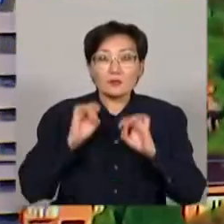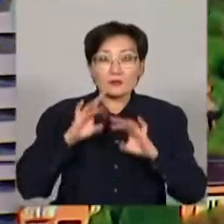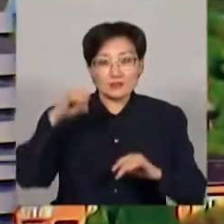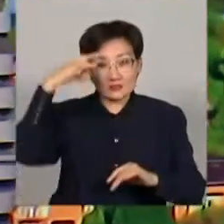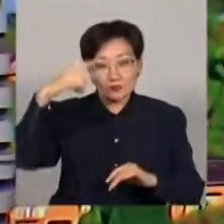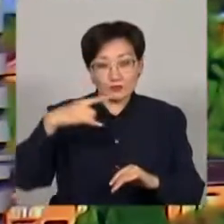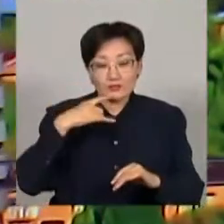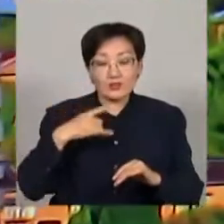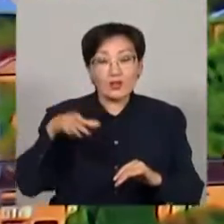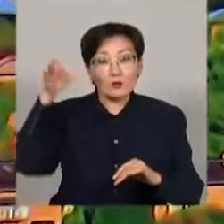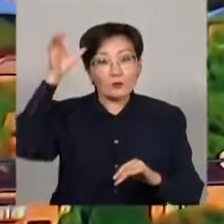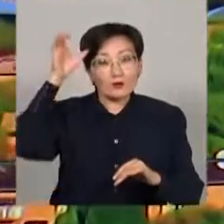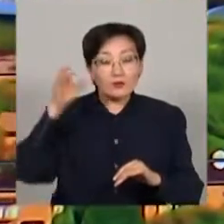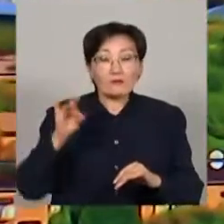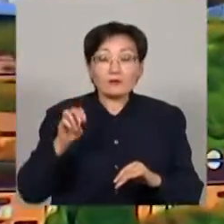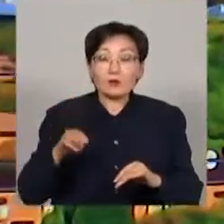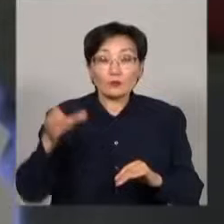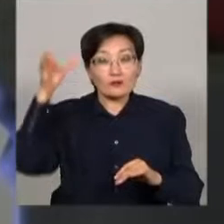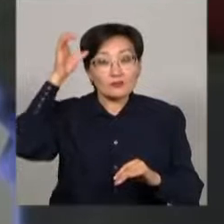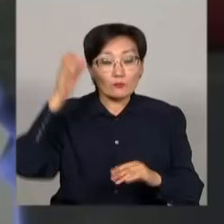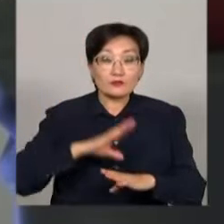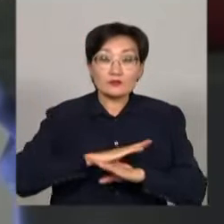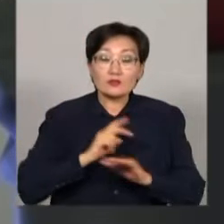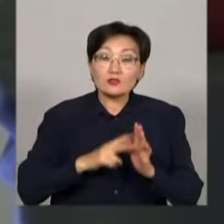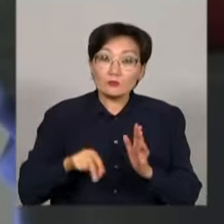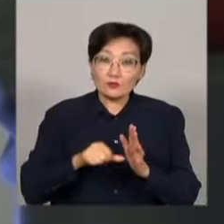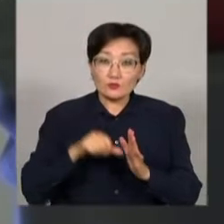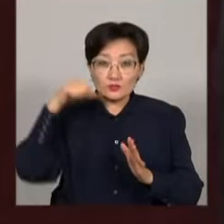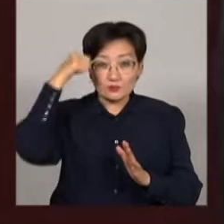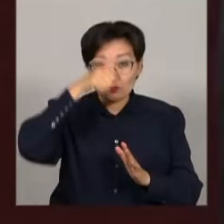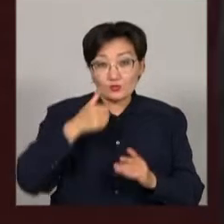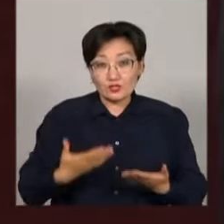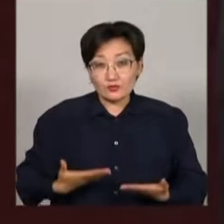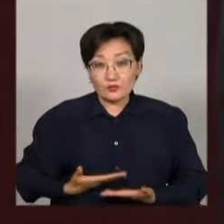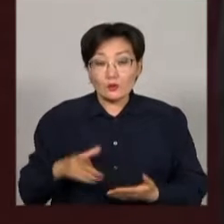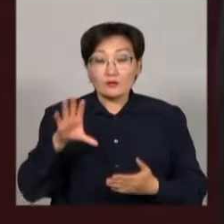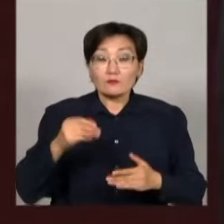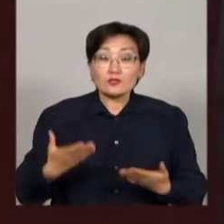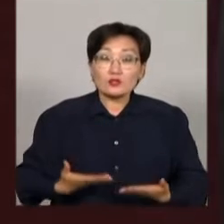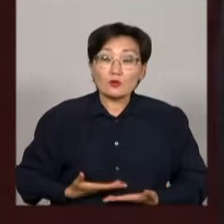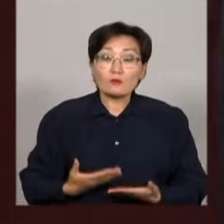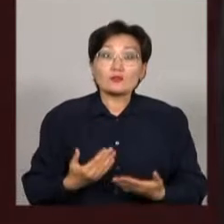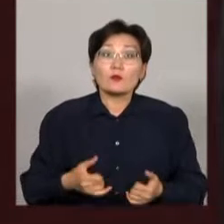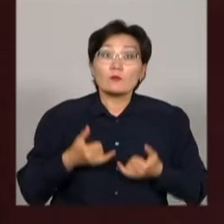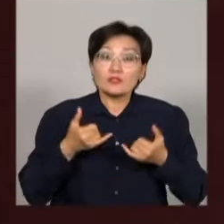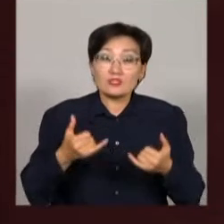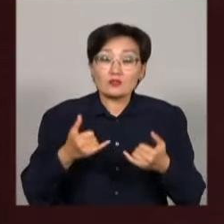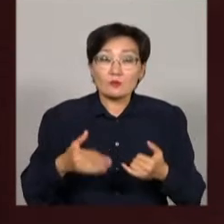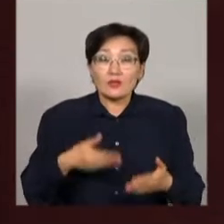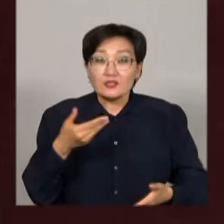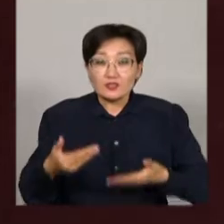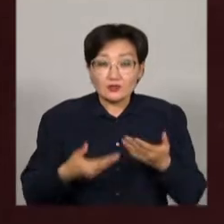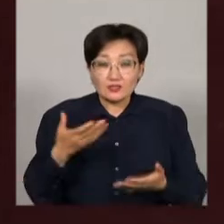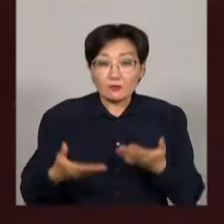казахстанским археологом Виктором Зайбертом. Ученый скончался на 76-м году жизни. Всю свою жизнь профессор посвятил раскопкам